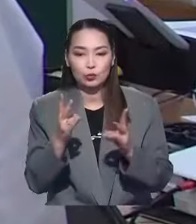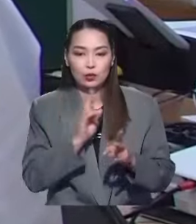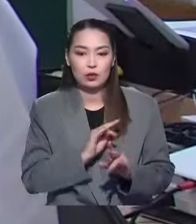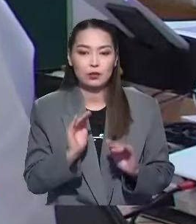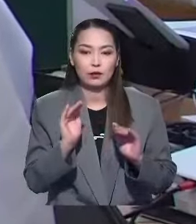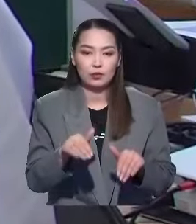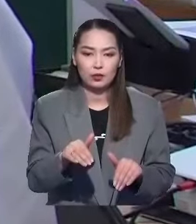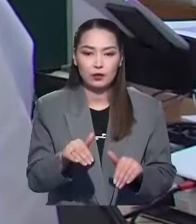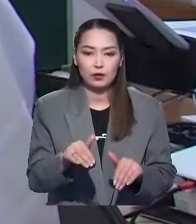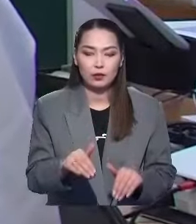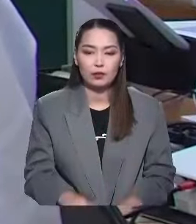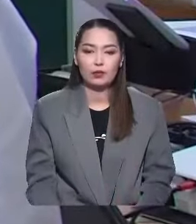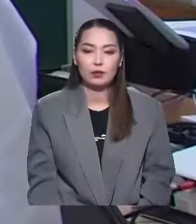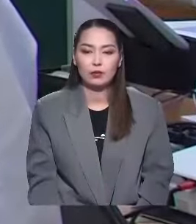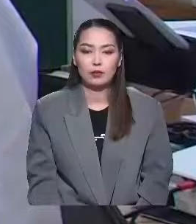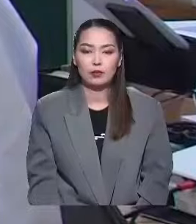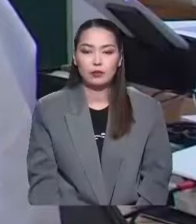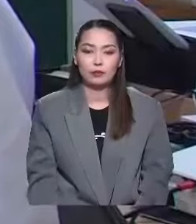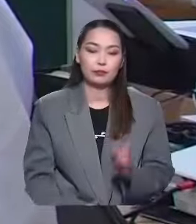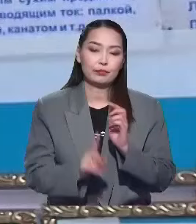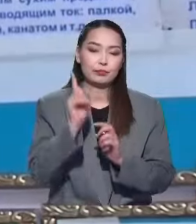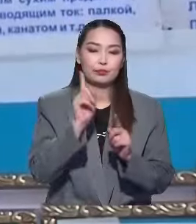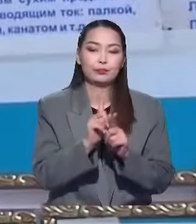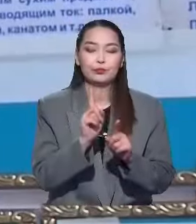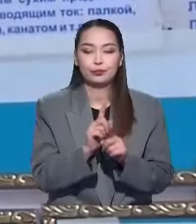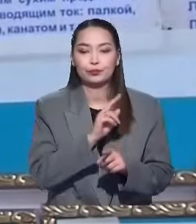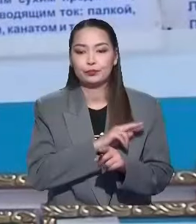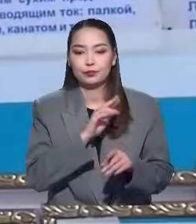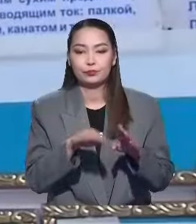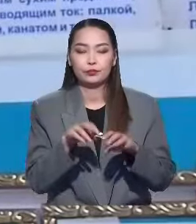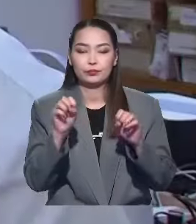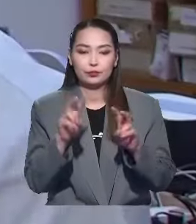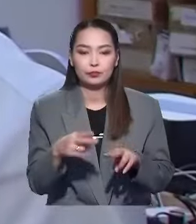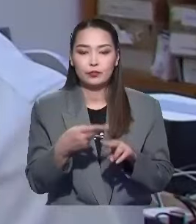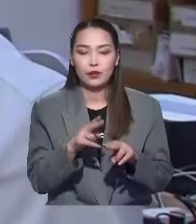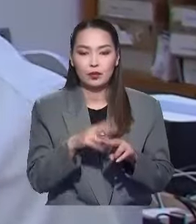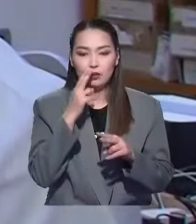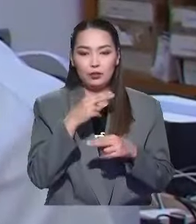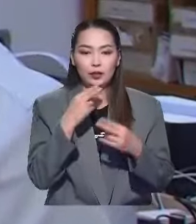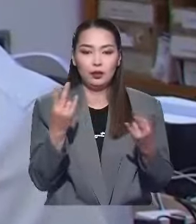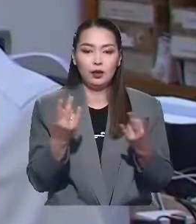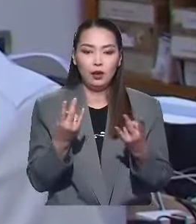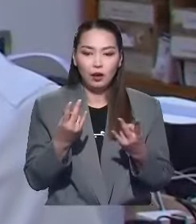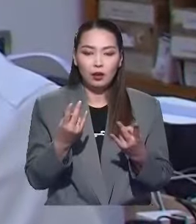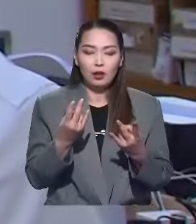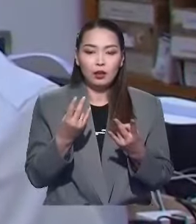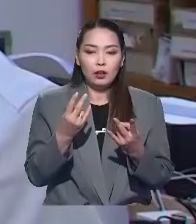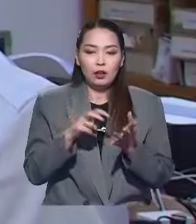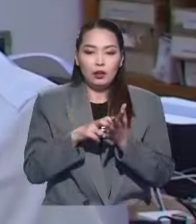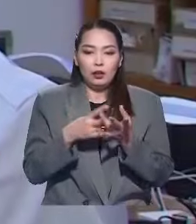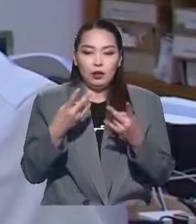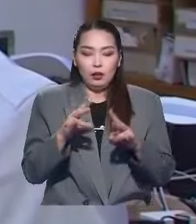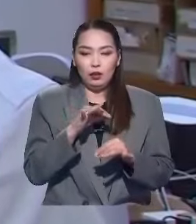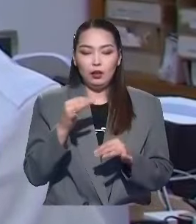енді күрделі жоғарғы биіктікте жұмыс істейтін мамандықтар ғой. Еңбек қорғау ережесі бірінші. Екінші закон о